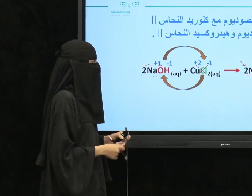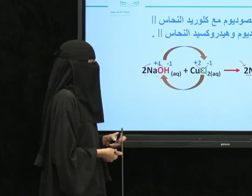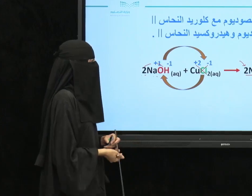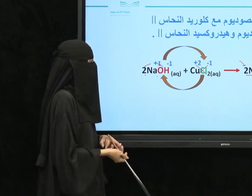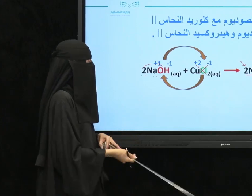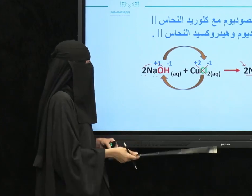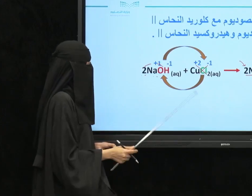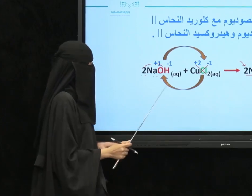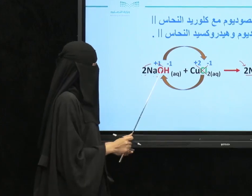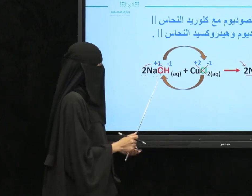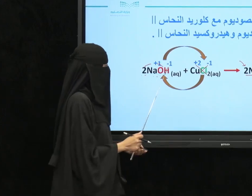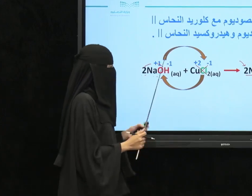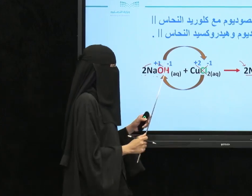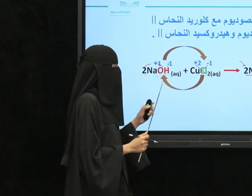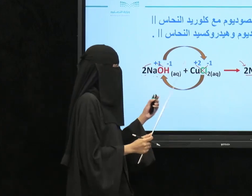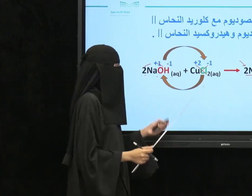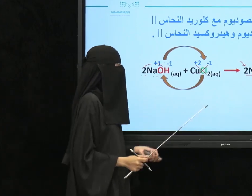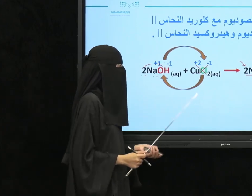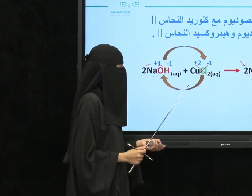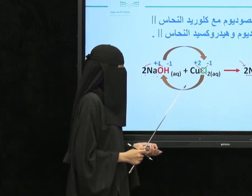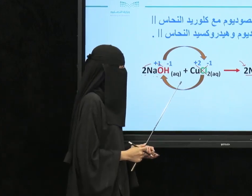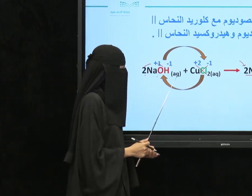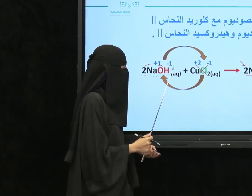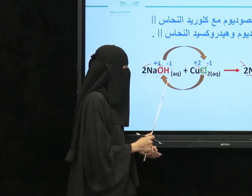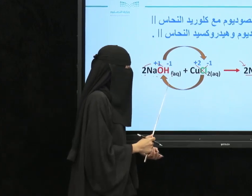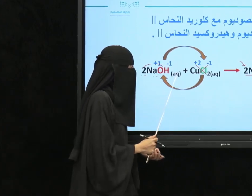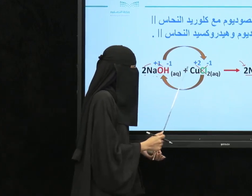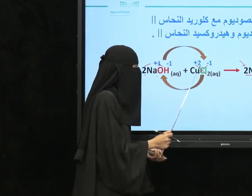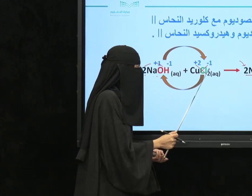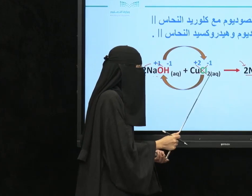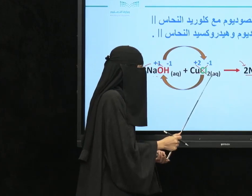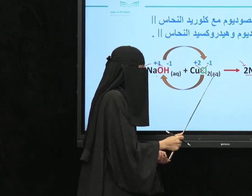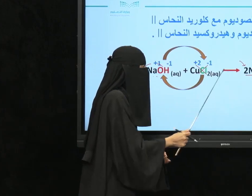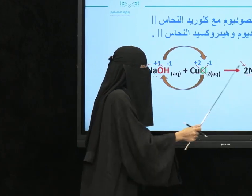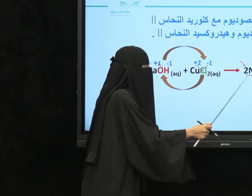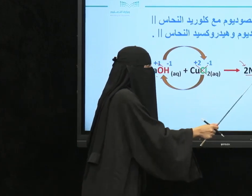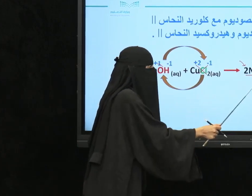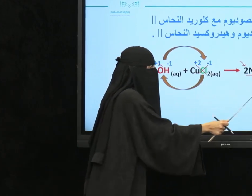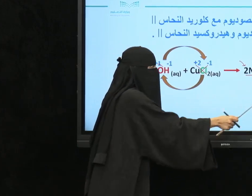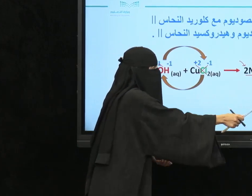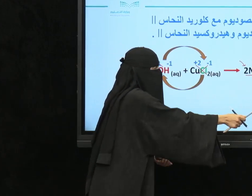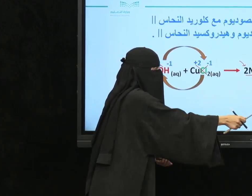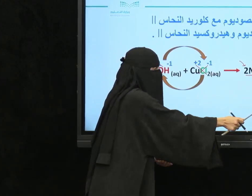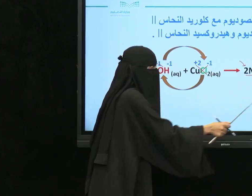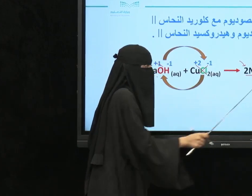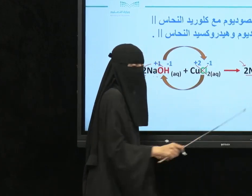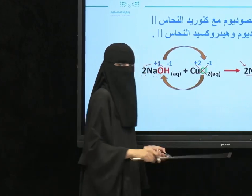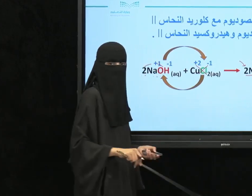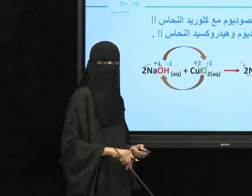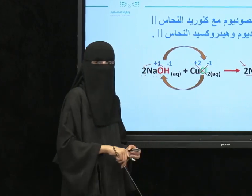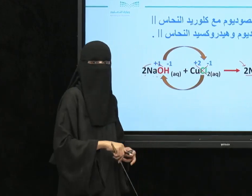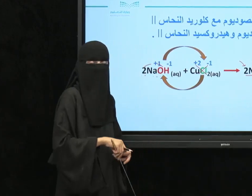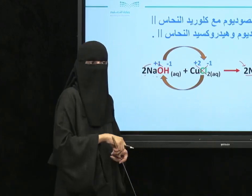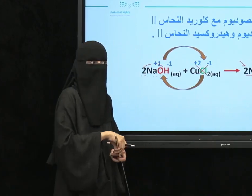ولكن لاحظ النواتج أو لاحظ الحالة الفيزيائية، محاليل محاليل محاليل، ولكن نتج لي